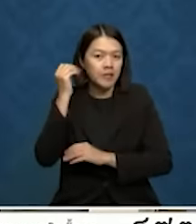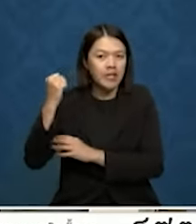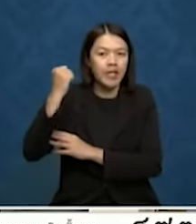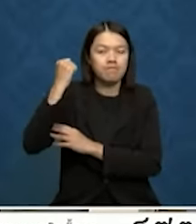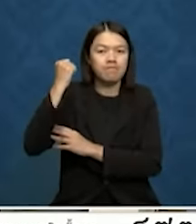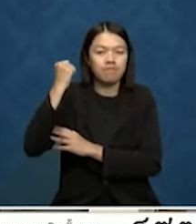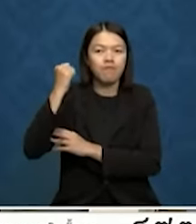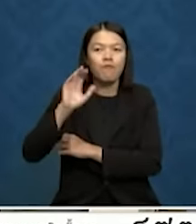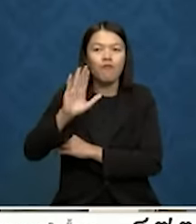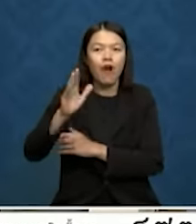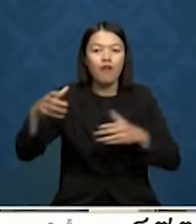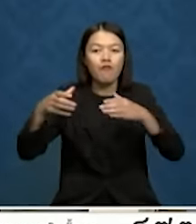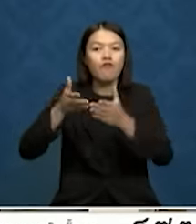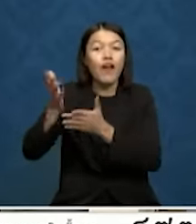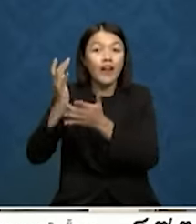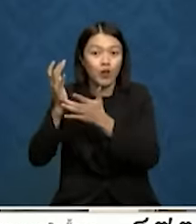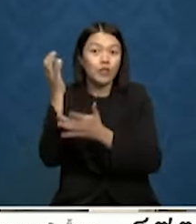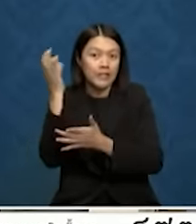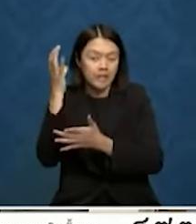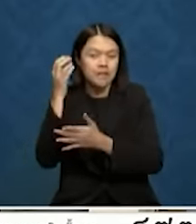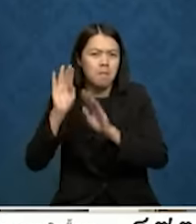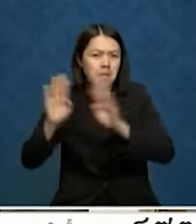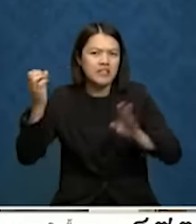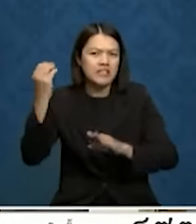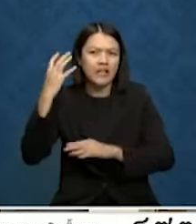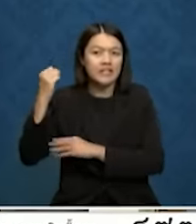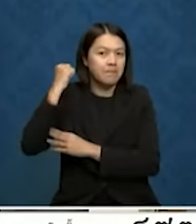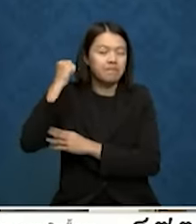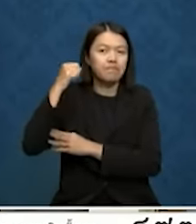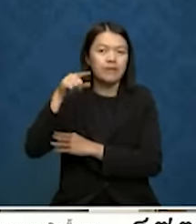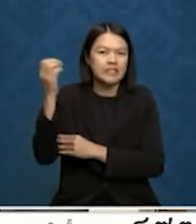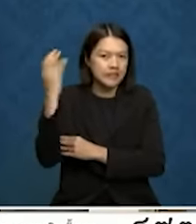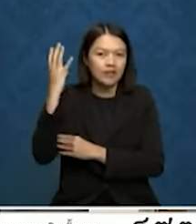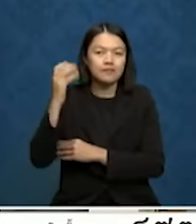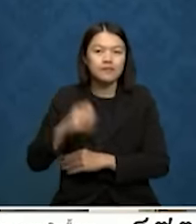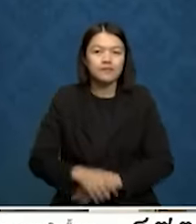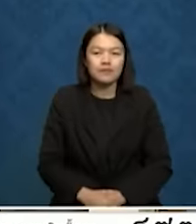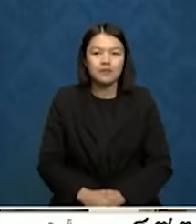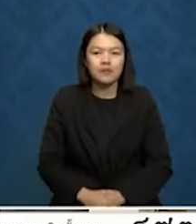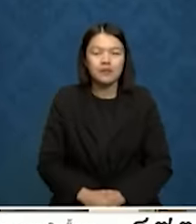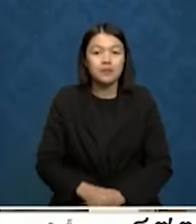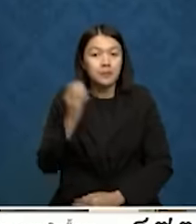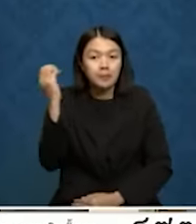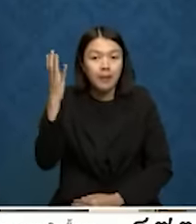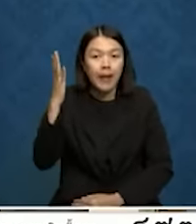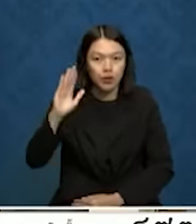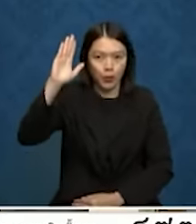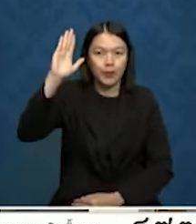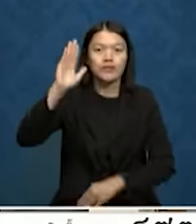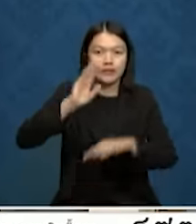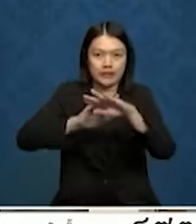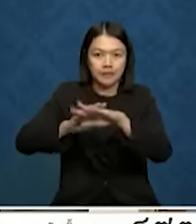อห้องโสด เปิดเสียงให้ชัดเจนให้ดังด้วยแล้วถ้าไม่ดังยังไงก็กรุณายกมือด้วย